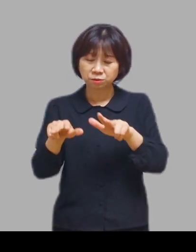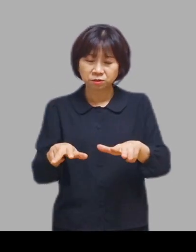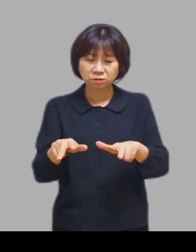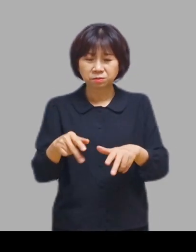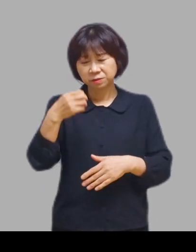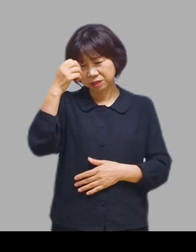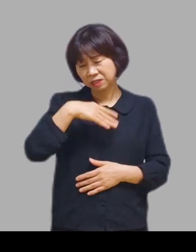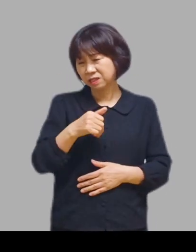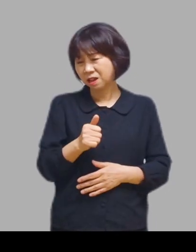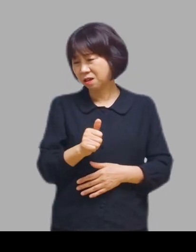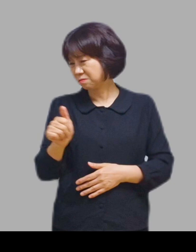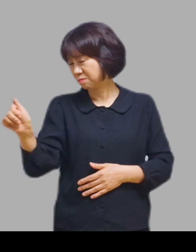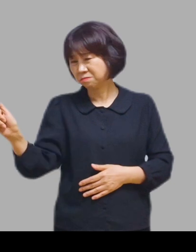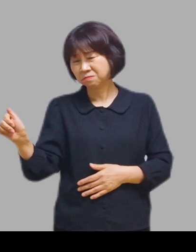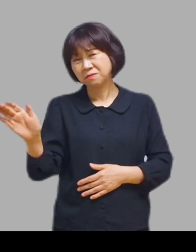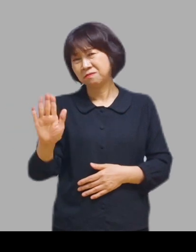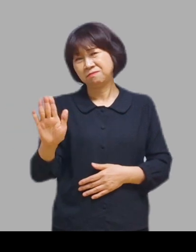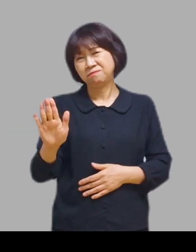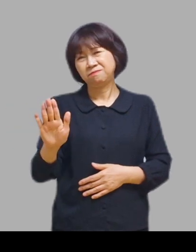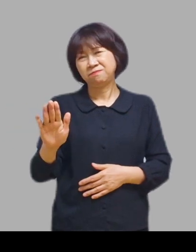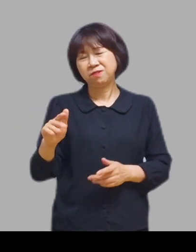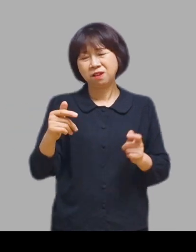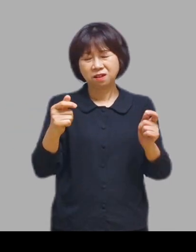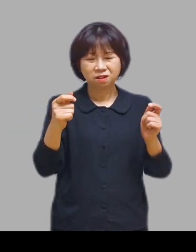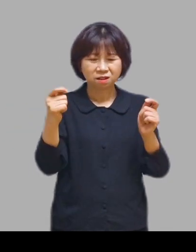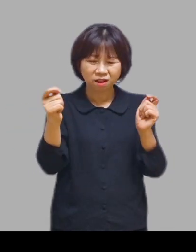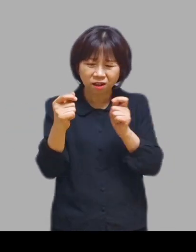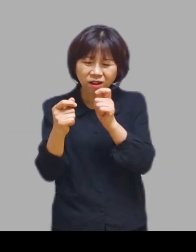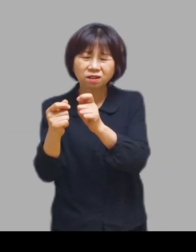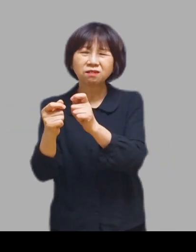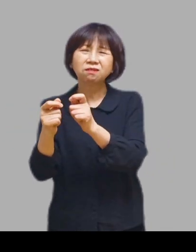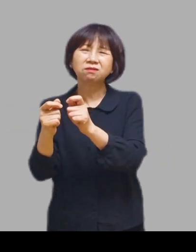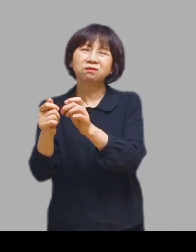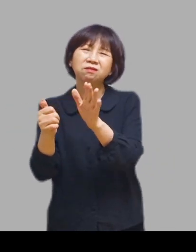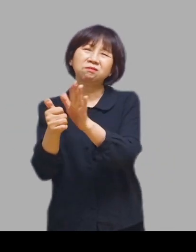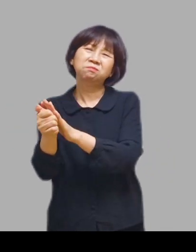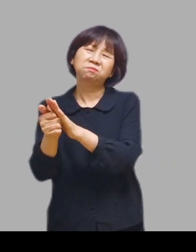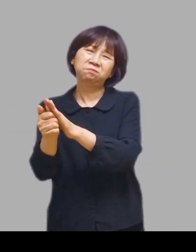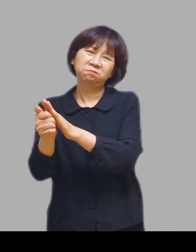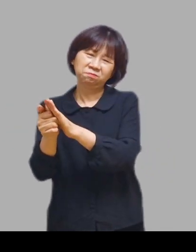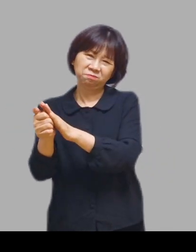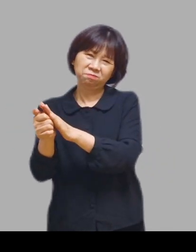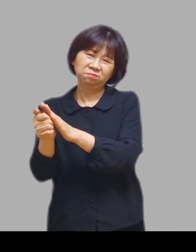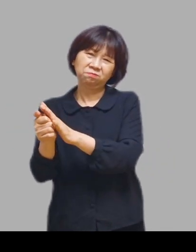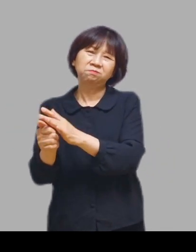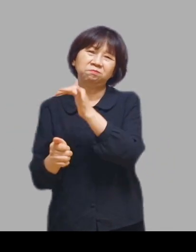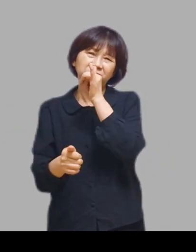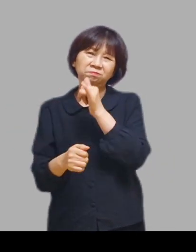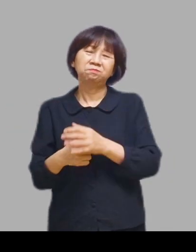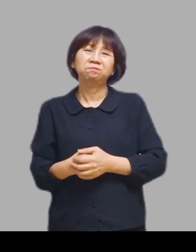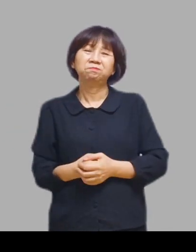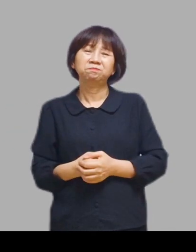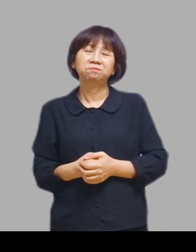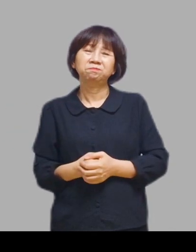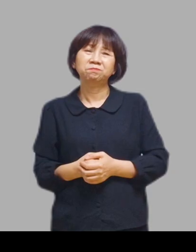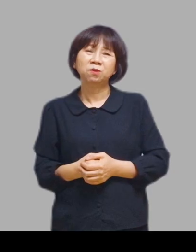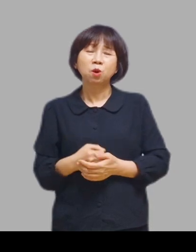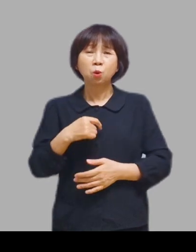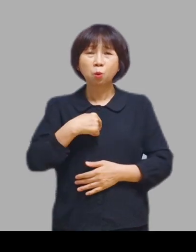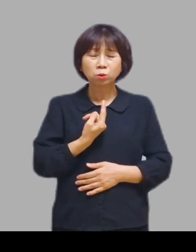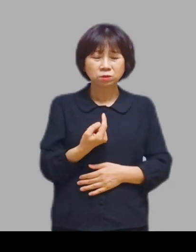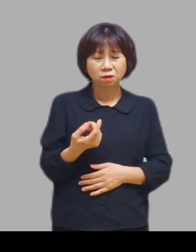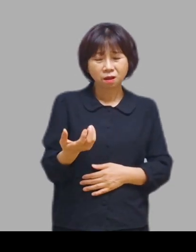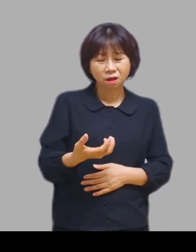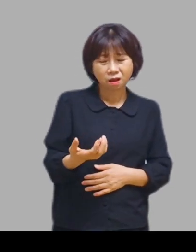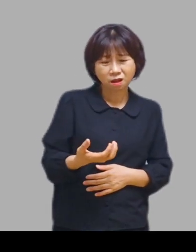그냥 지나가지 않고 다가간 한 사람의 이야기를 우리에게 비유로 들려주시고 있는 거예요. 사람은 혼자 아플